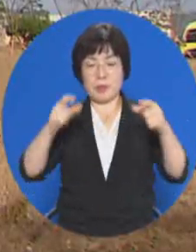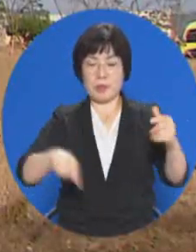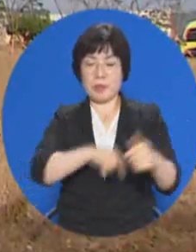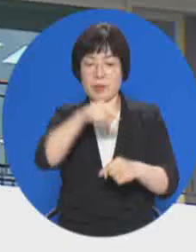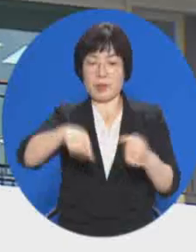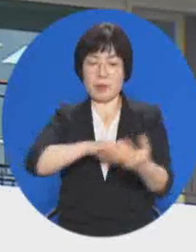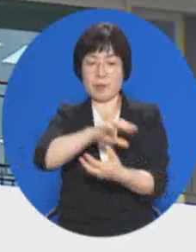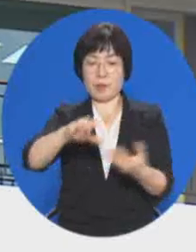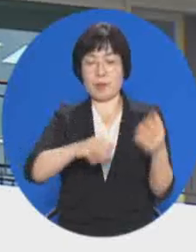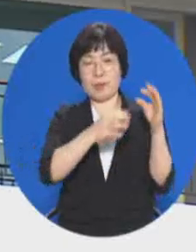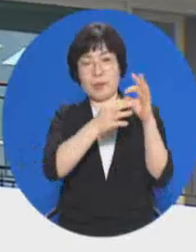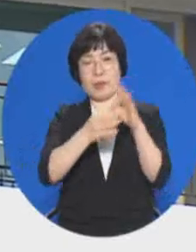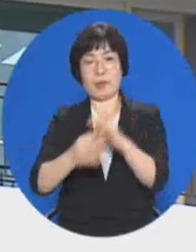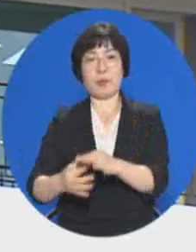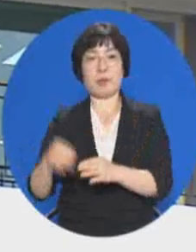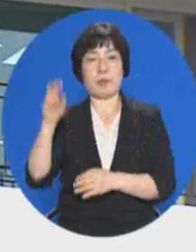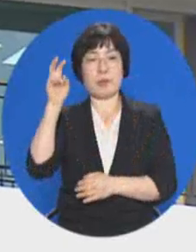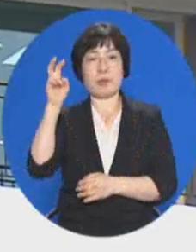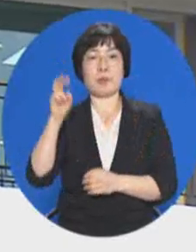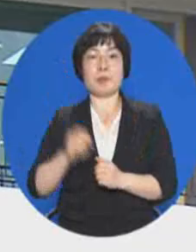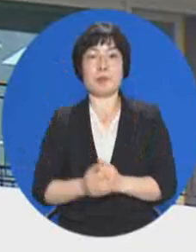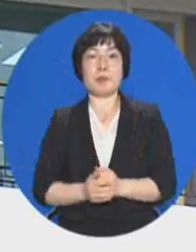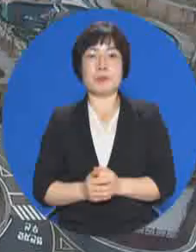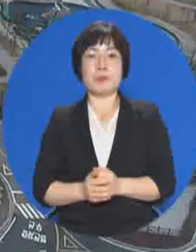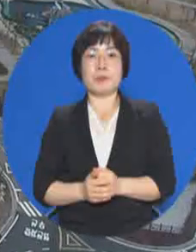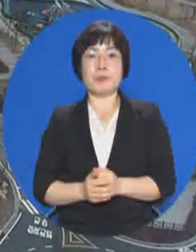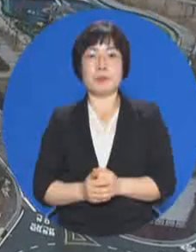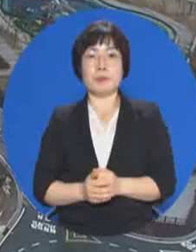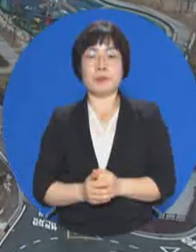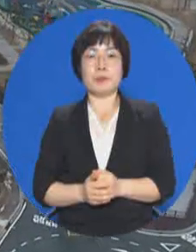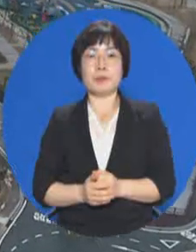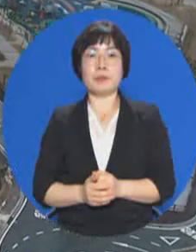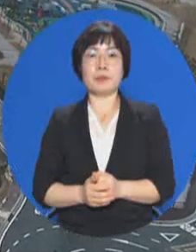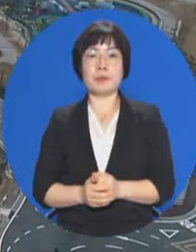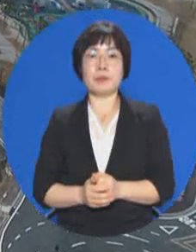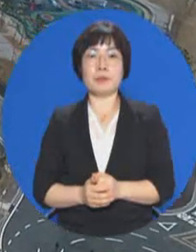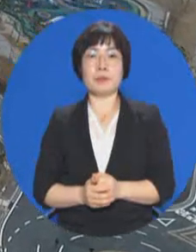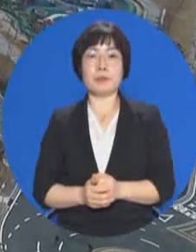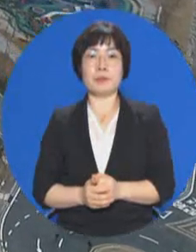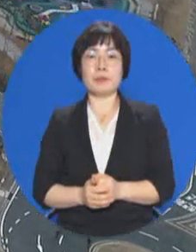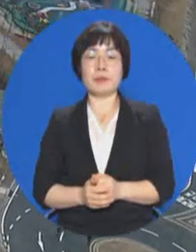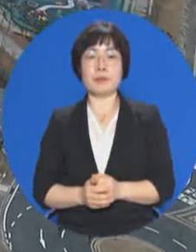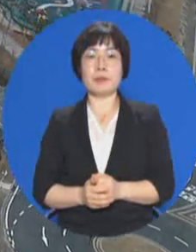진통은 앞으로도 상당 기간 계속될 전망입니다. MBC 뉴스 김주입니다.